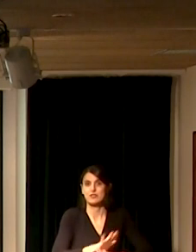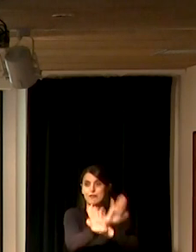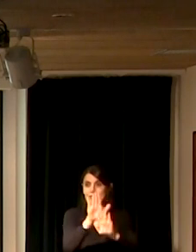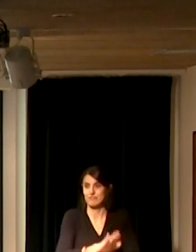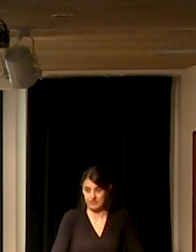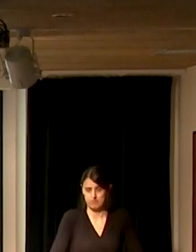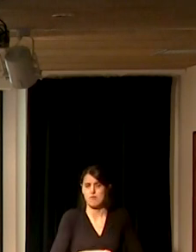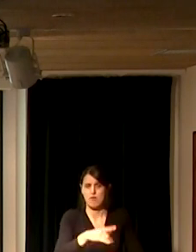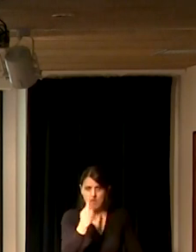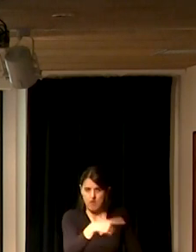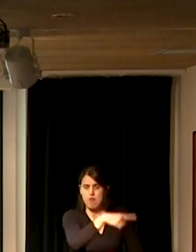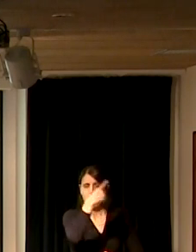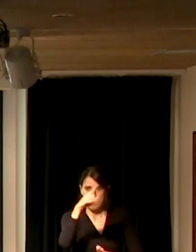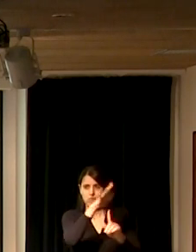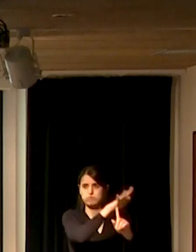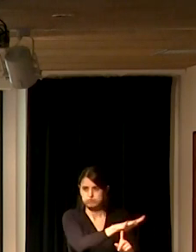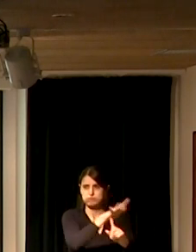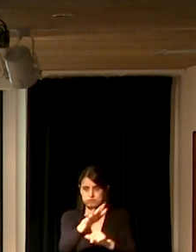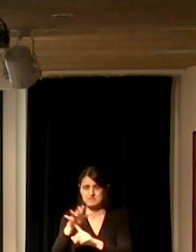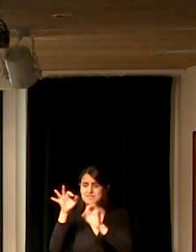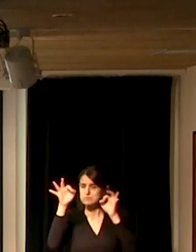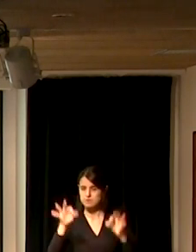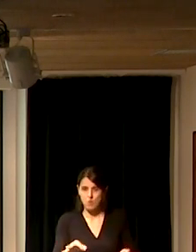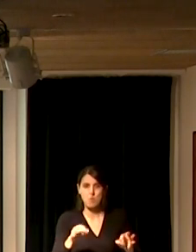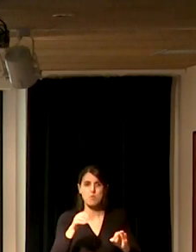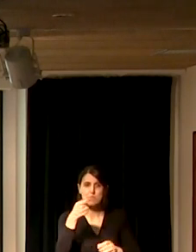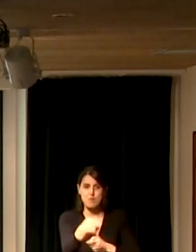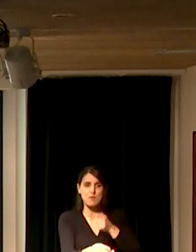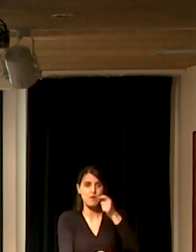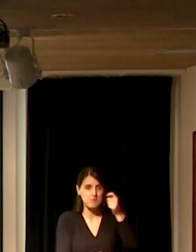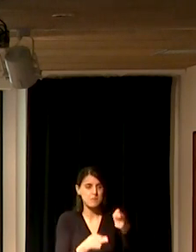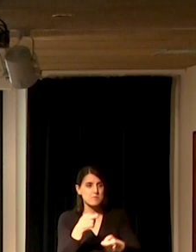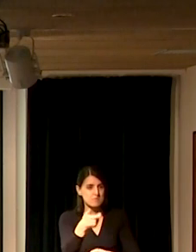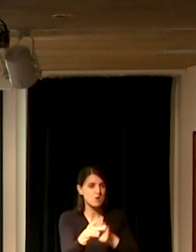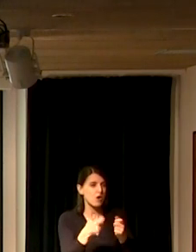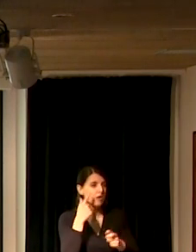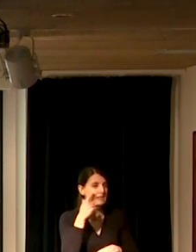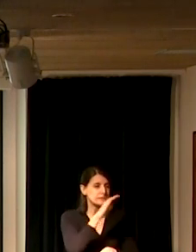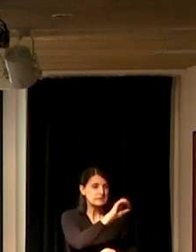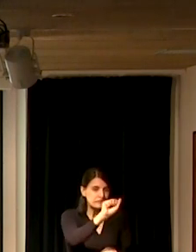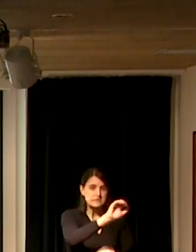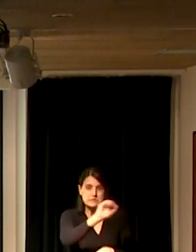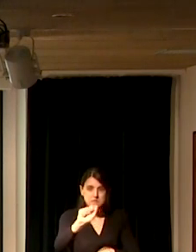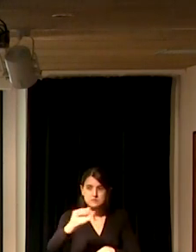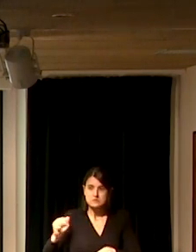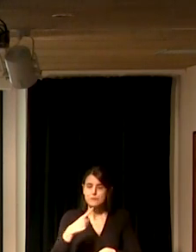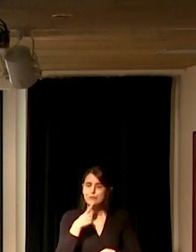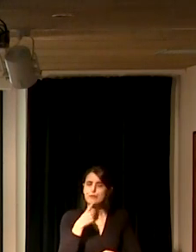hi ha situacions, segurament cada vegada més difícils també de detectar, perquè moltes